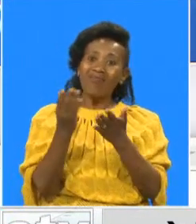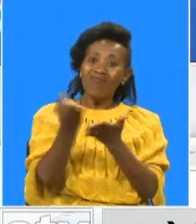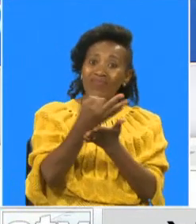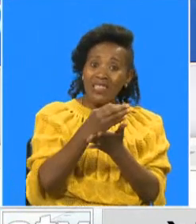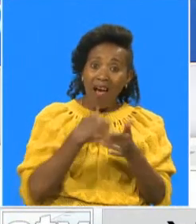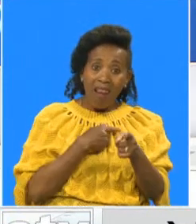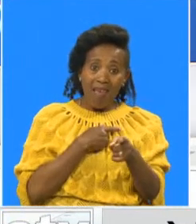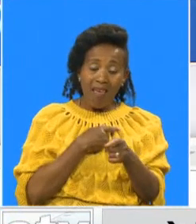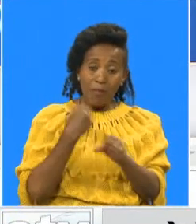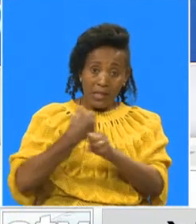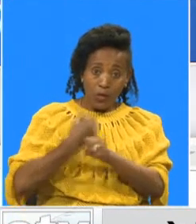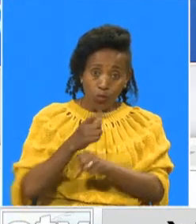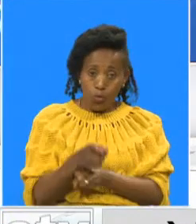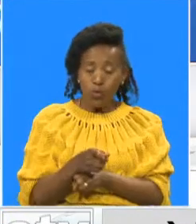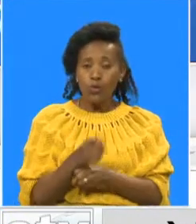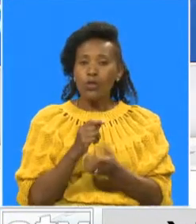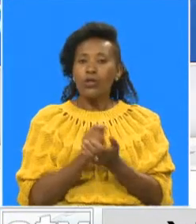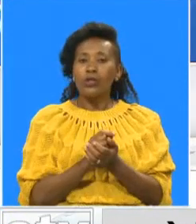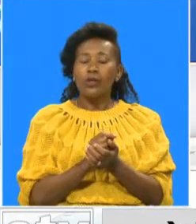አሁን